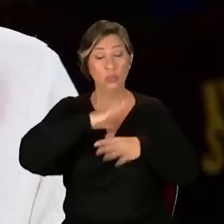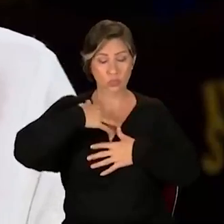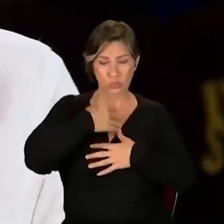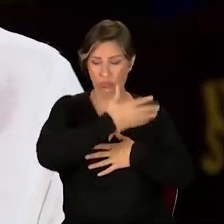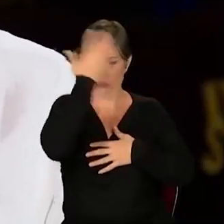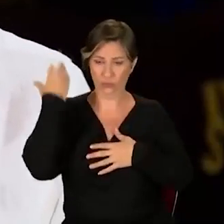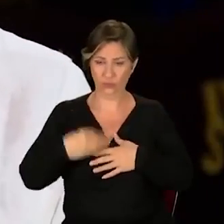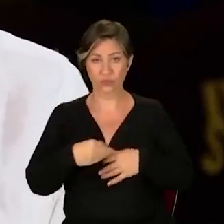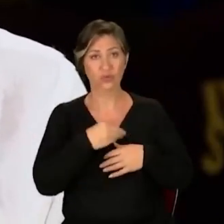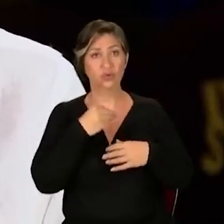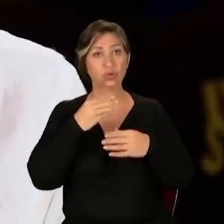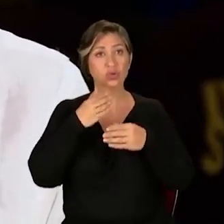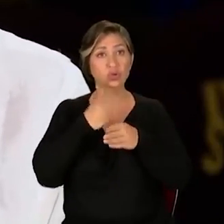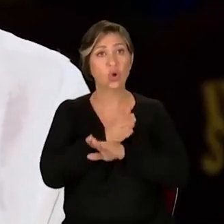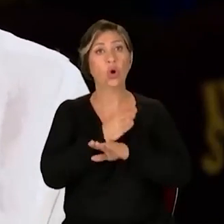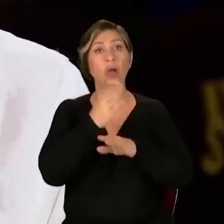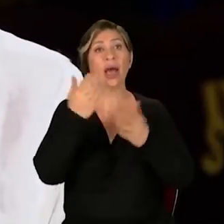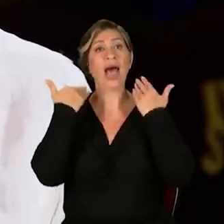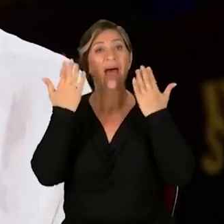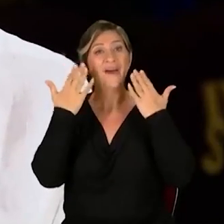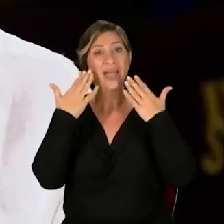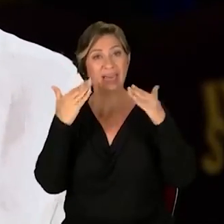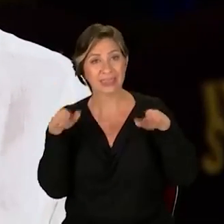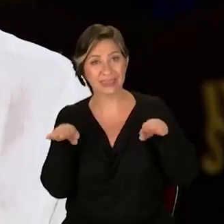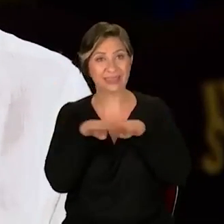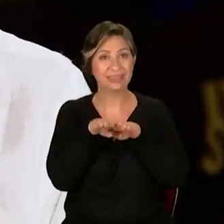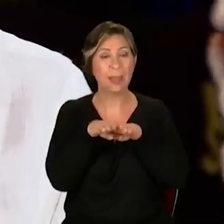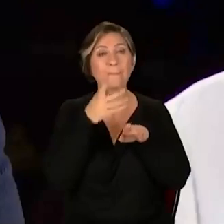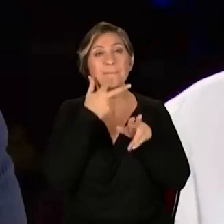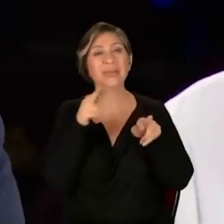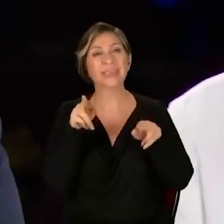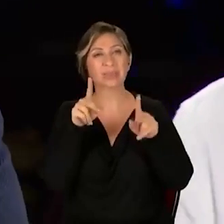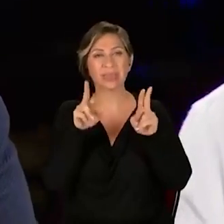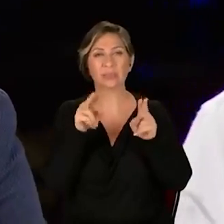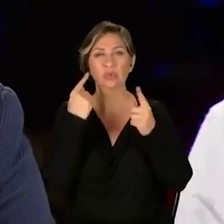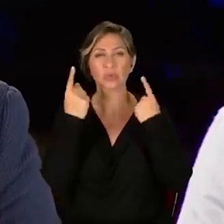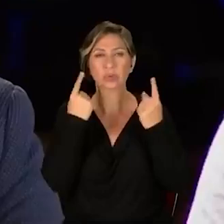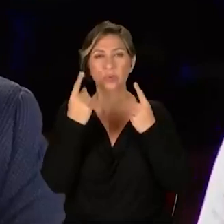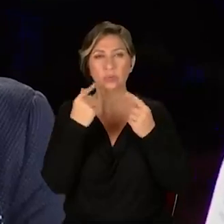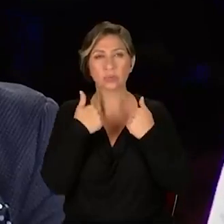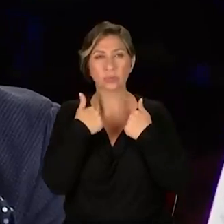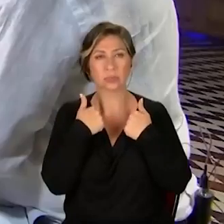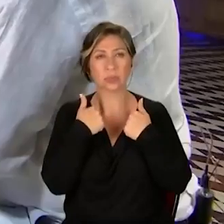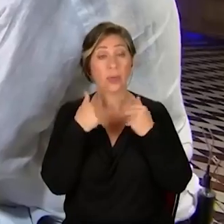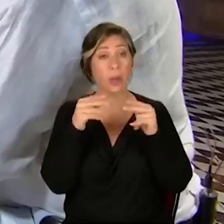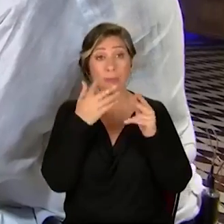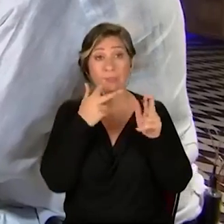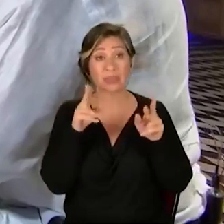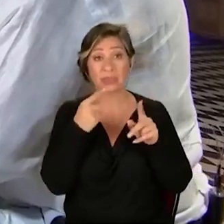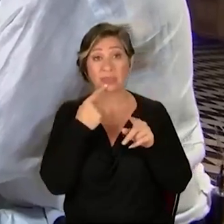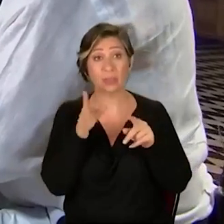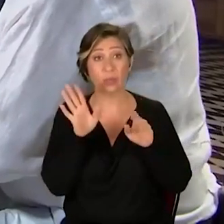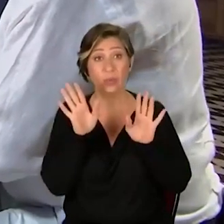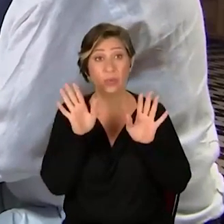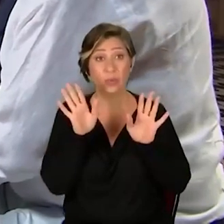vücudun doğru oksijenlenmesini sağlıyor. Metafor diye düşünmek. Evet, bunu metafor diye ama düşünmek lazım. Ama metafor demiyor hanımefendi.